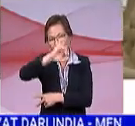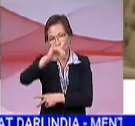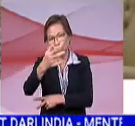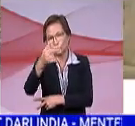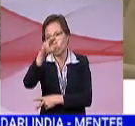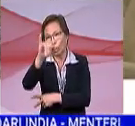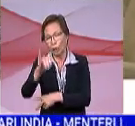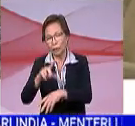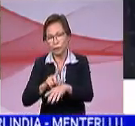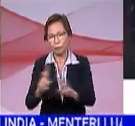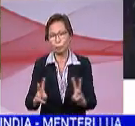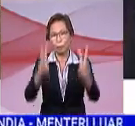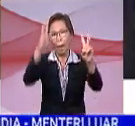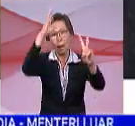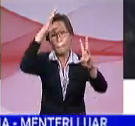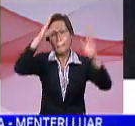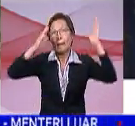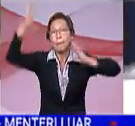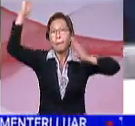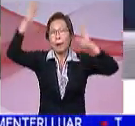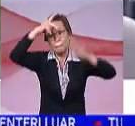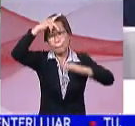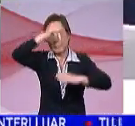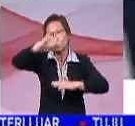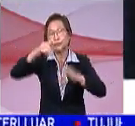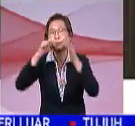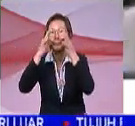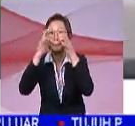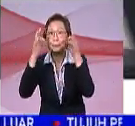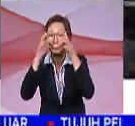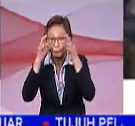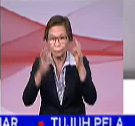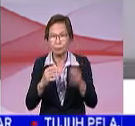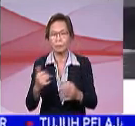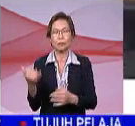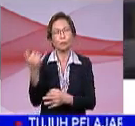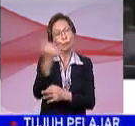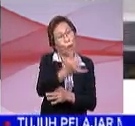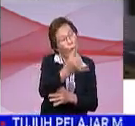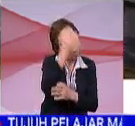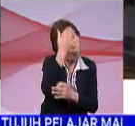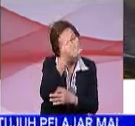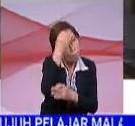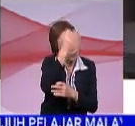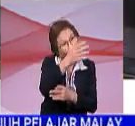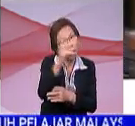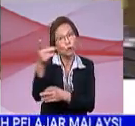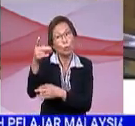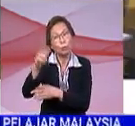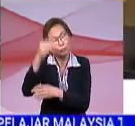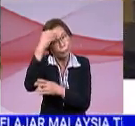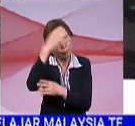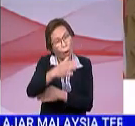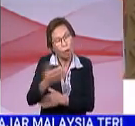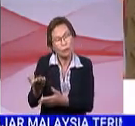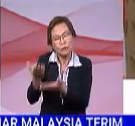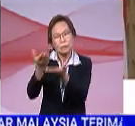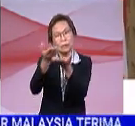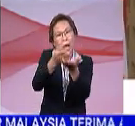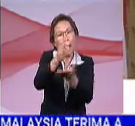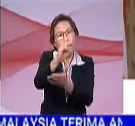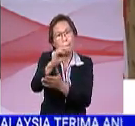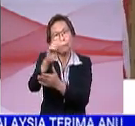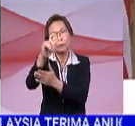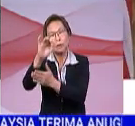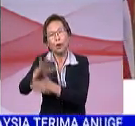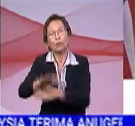Tun Openg di Wisma Bapa Malaysia Petrajaya Kuching. Kunjungan bagi memaklumkan Ketua Menteri tentang cadangan MOTEC untuk mengangkat